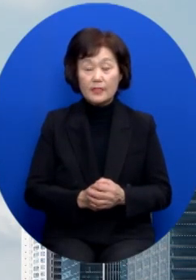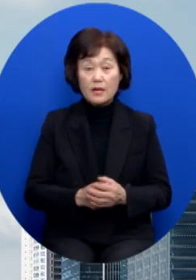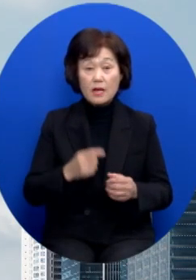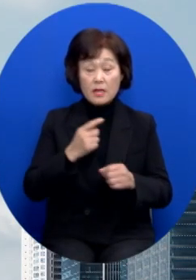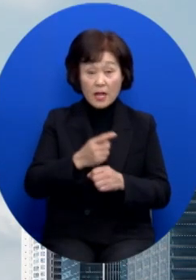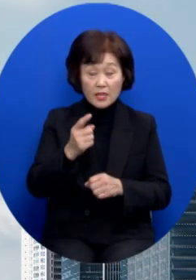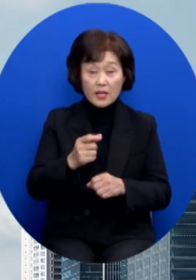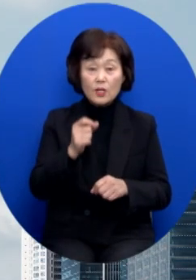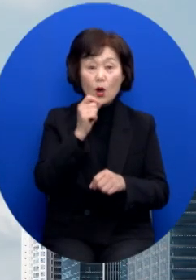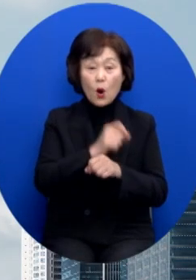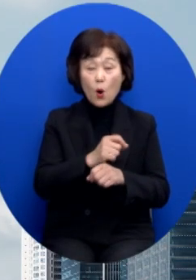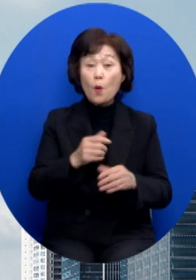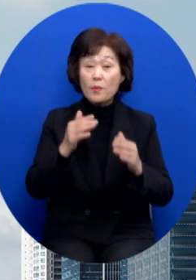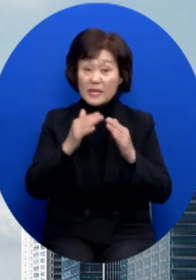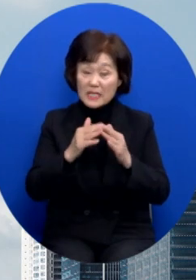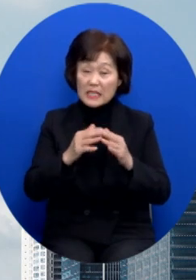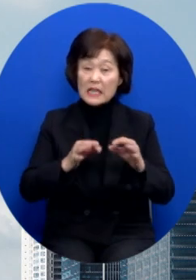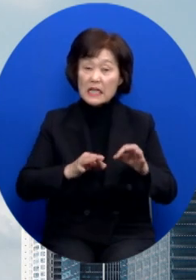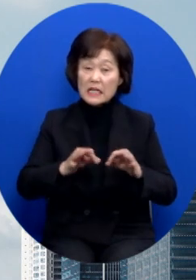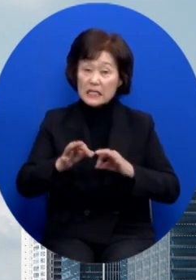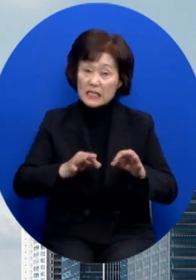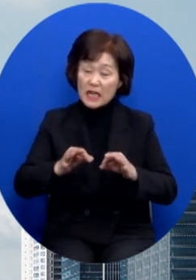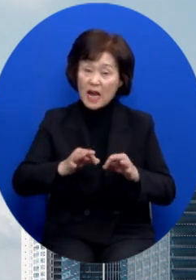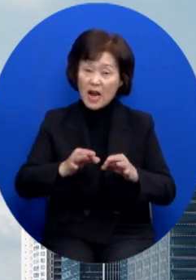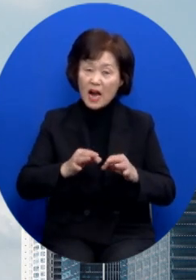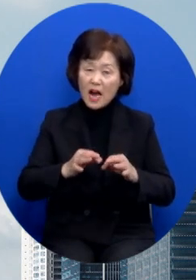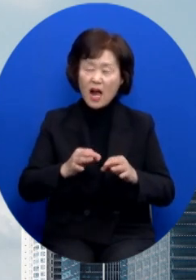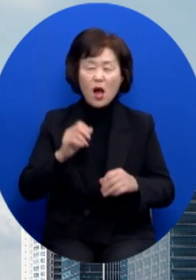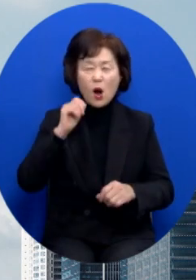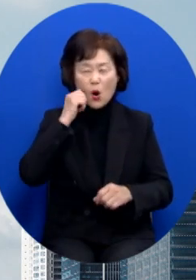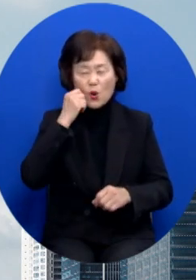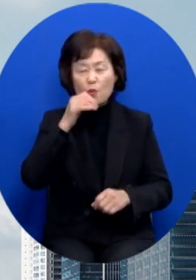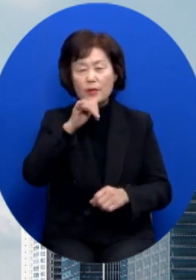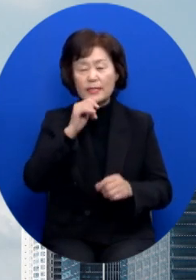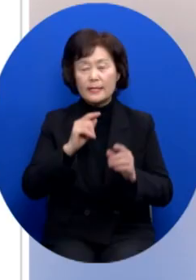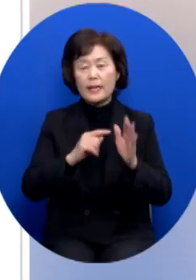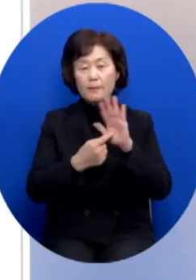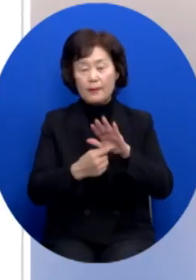내년에도 오피스텔 시장의 침체가 이어질 것이라는 전망이 나왔습니다.